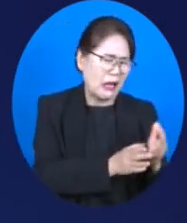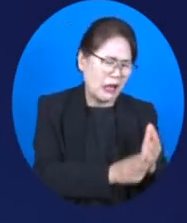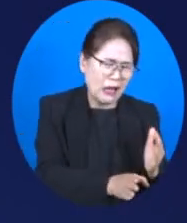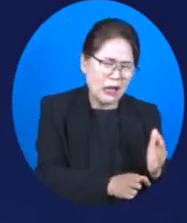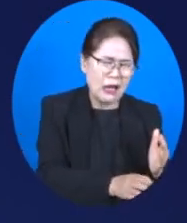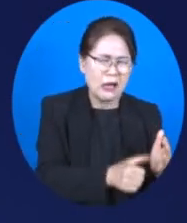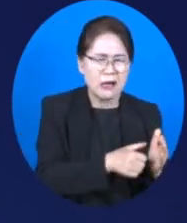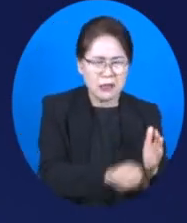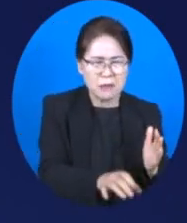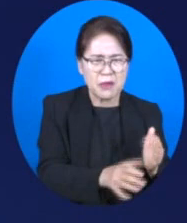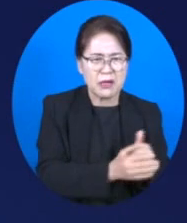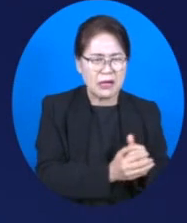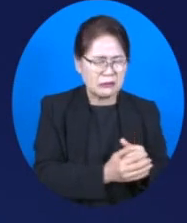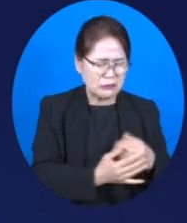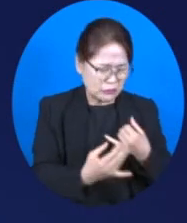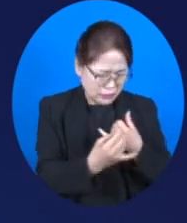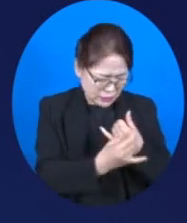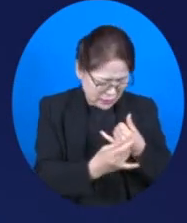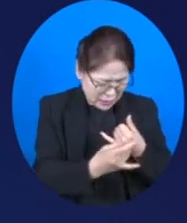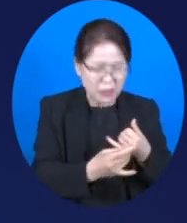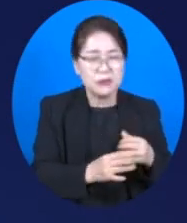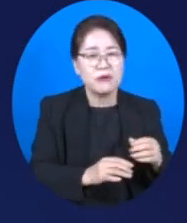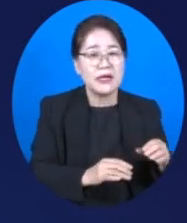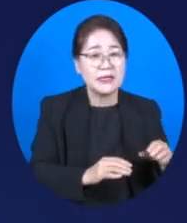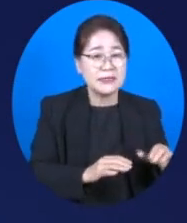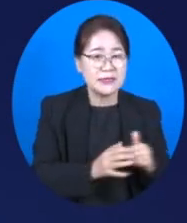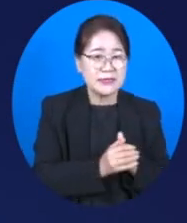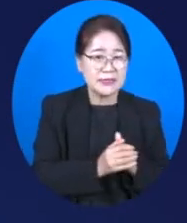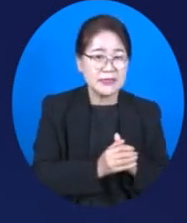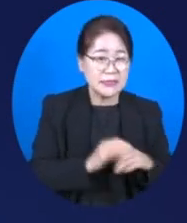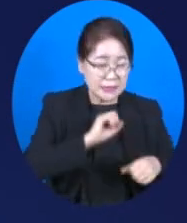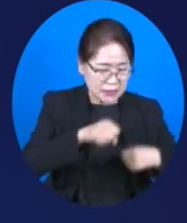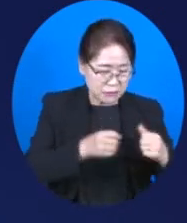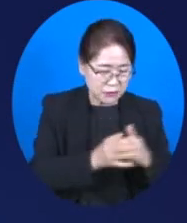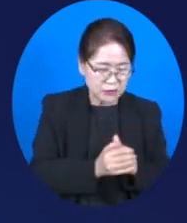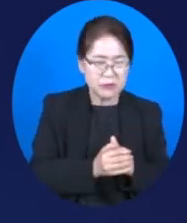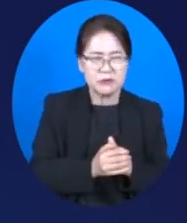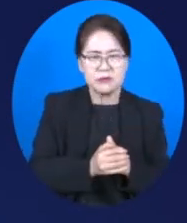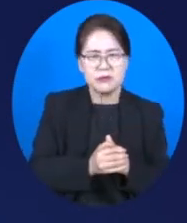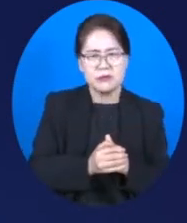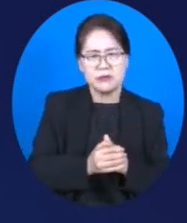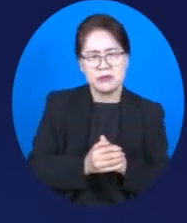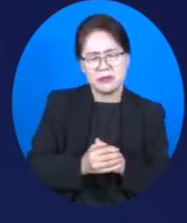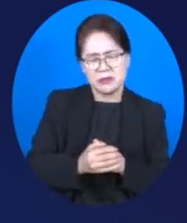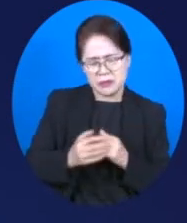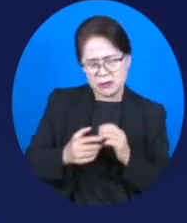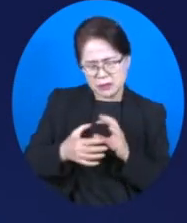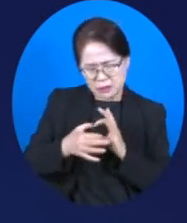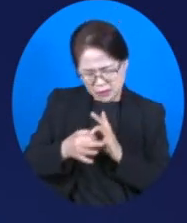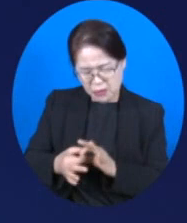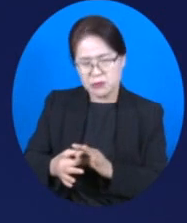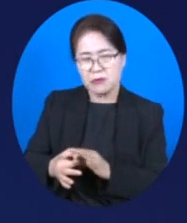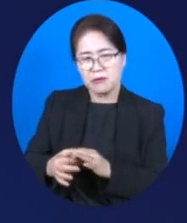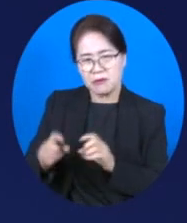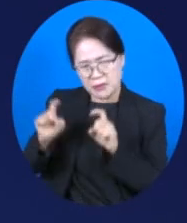사납고 간교한 짐승으로서 끊임없이 양을 공격하는 짐승입니다.